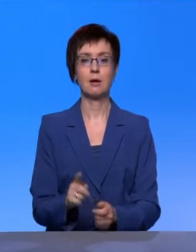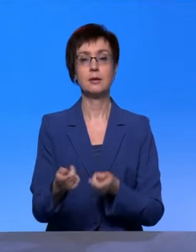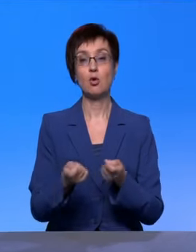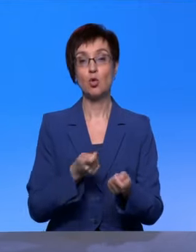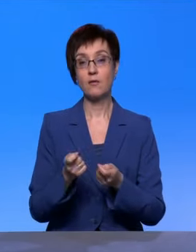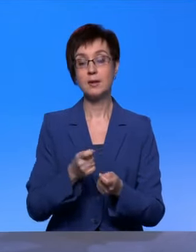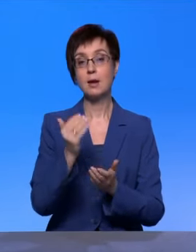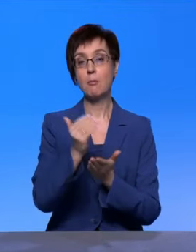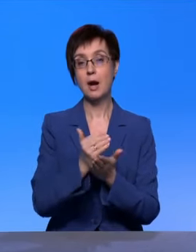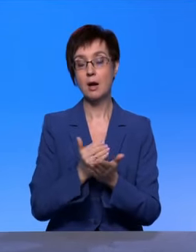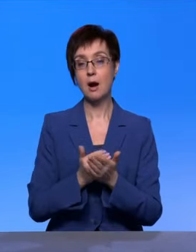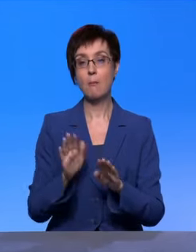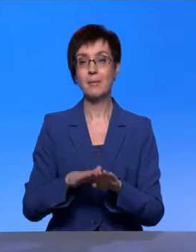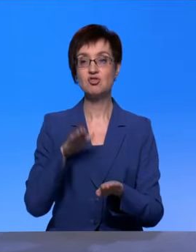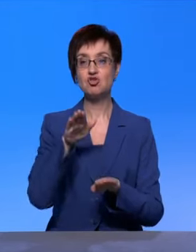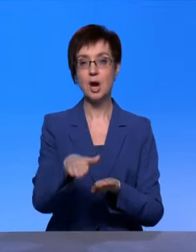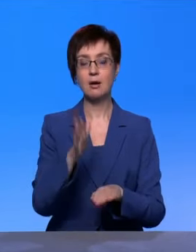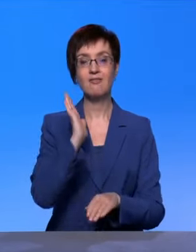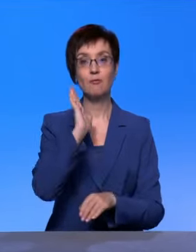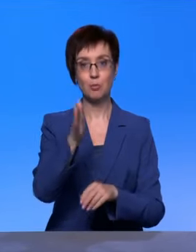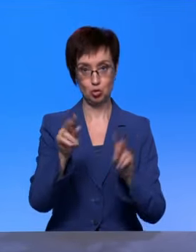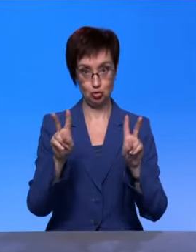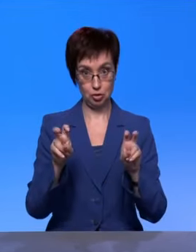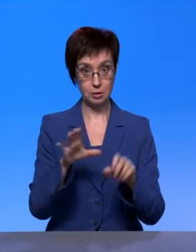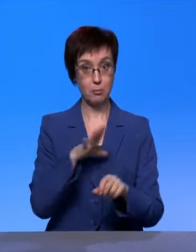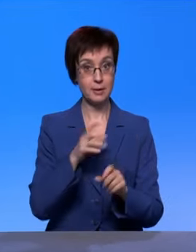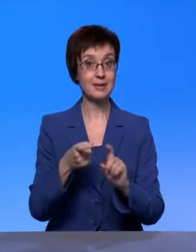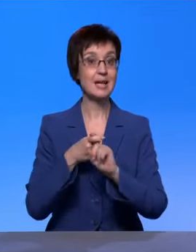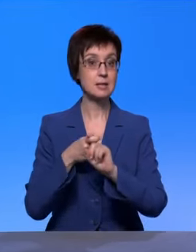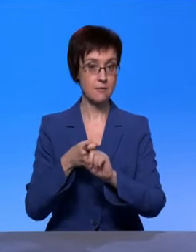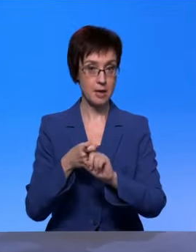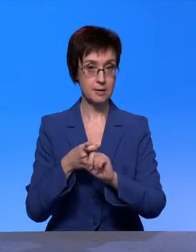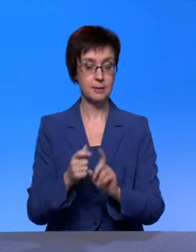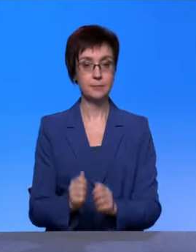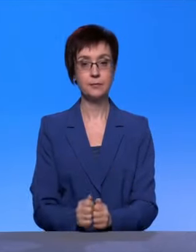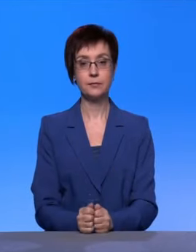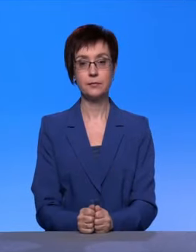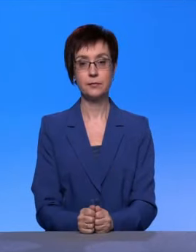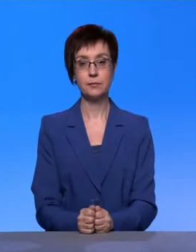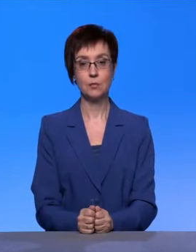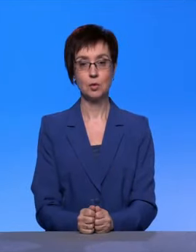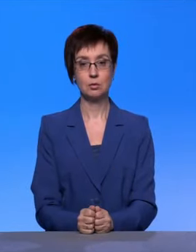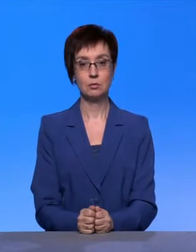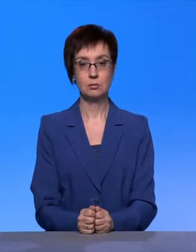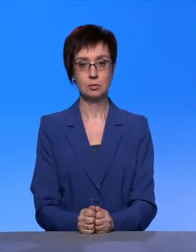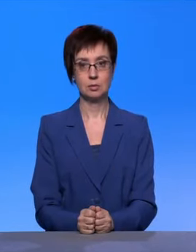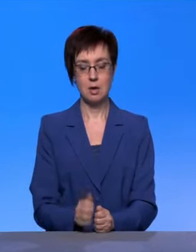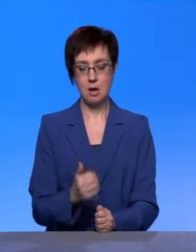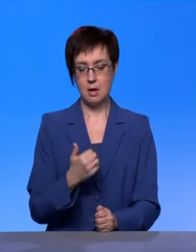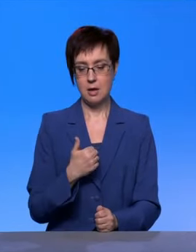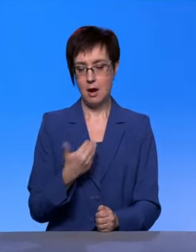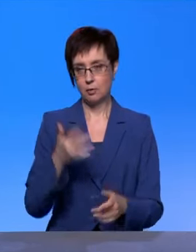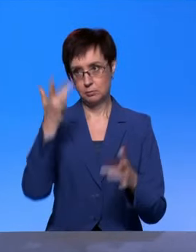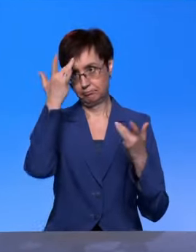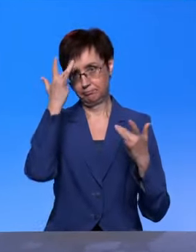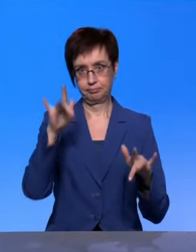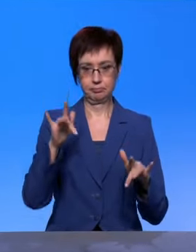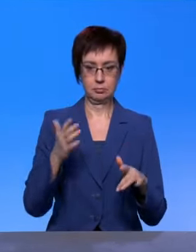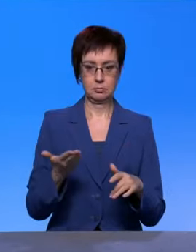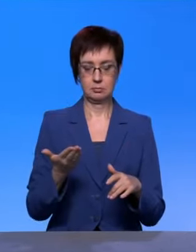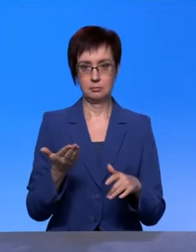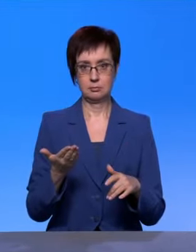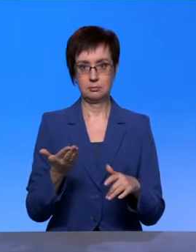был с нами на прямой связи. Но знаете, Борис Валентинович, вот я вот как этот, как Бриданов осел такой между двух стажочков сена,